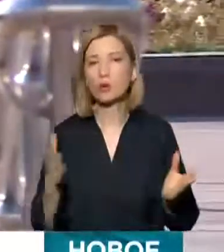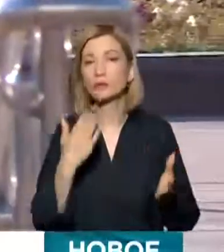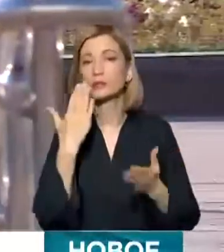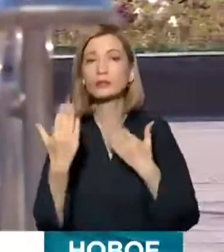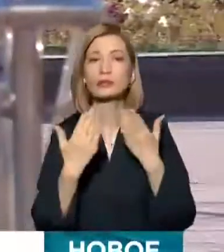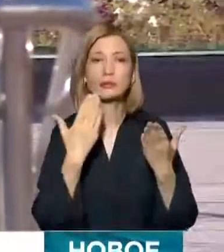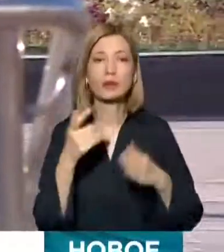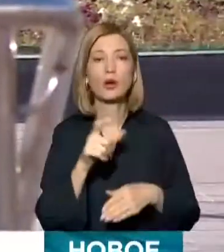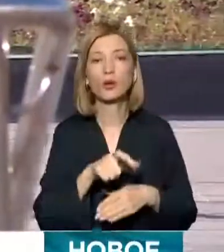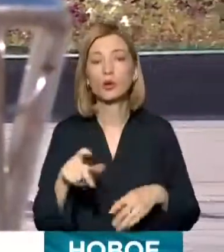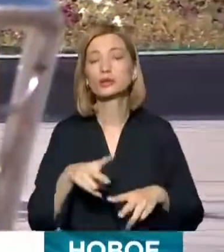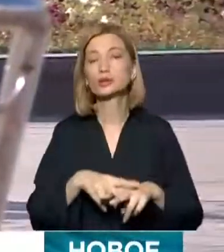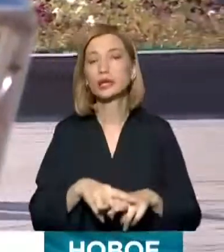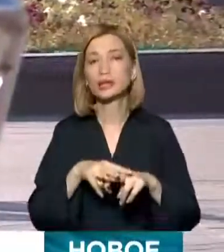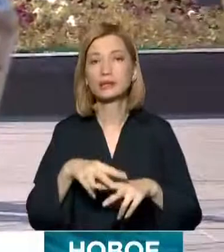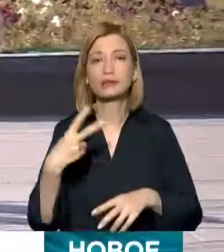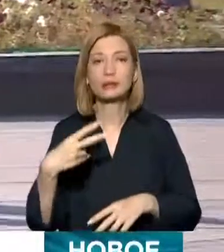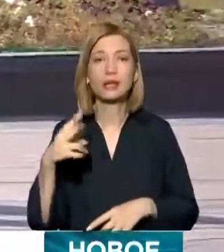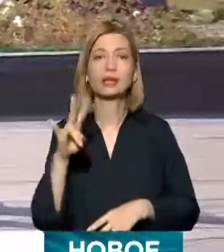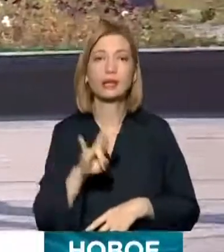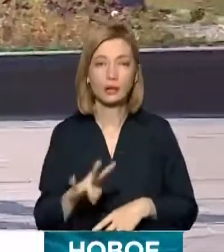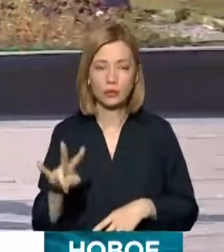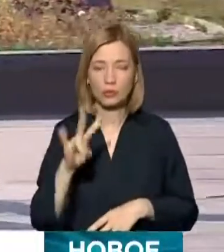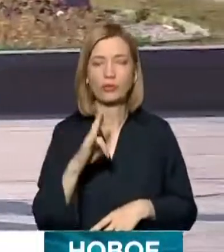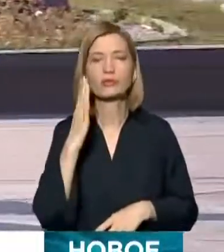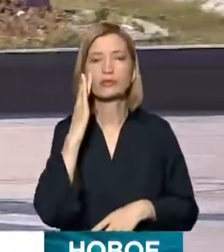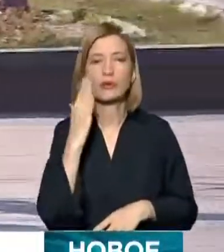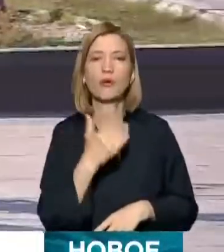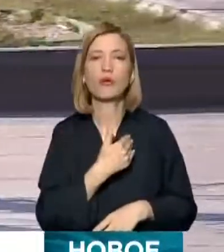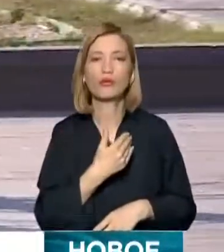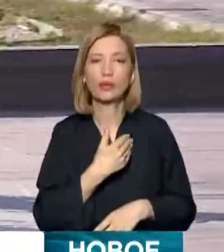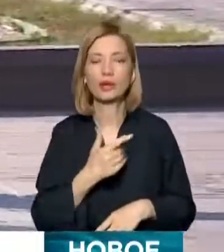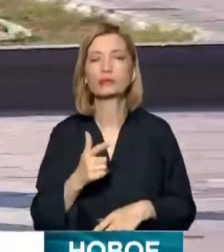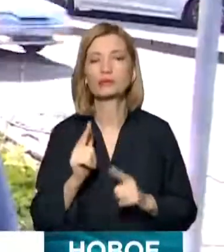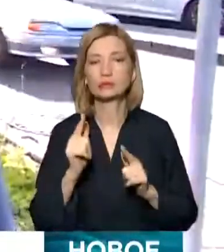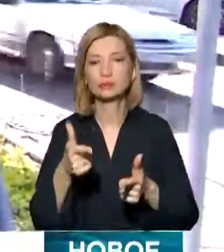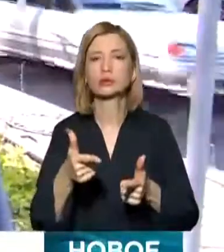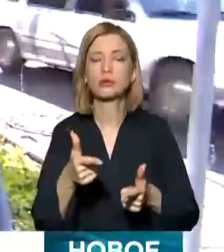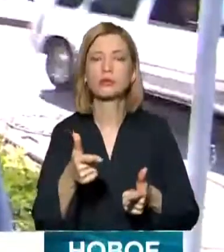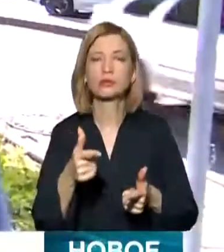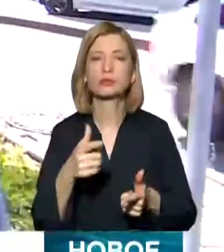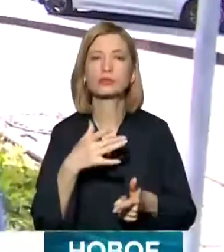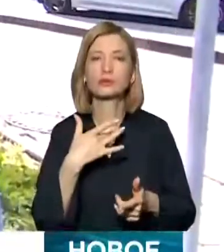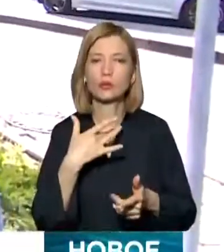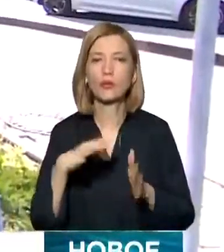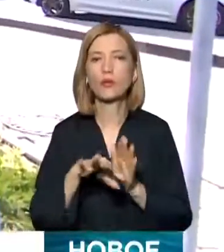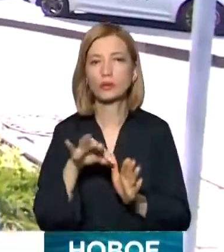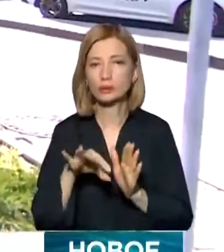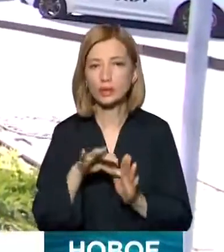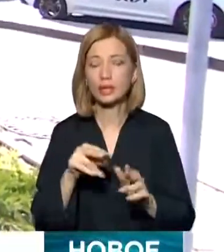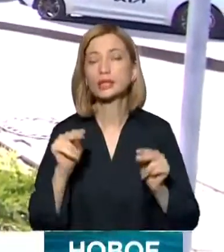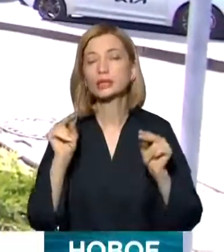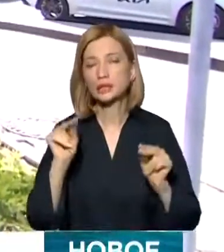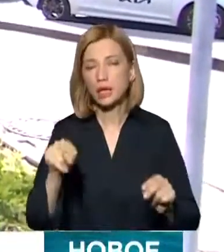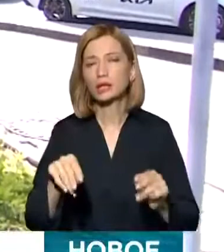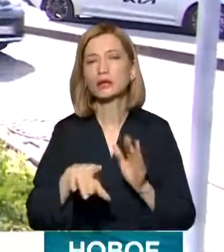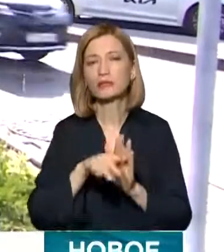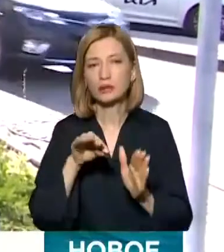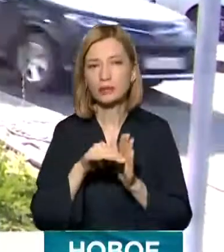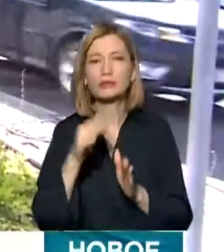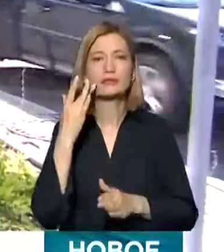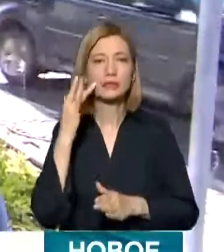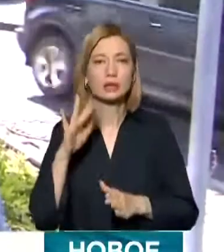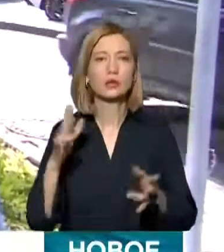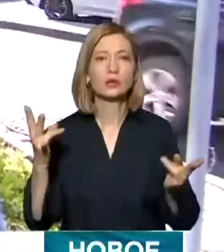нами жителей столицы 20 ноября собираются идти голосовать. Честные выборы, они всегда нужны. И то,